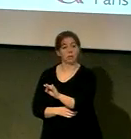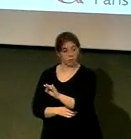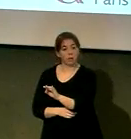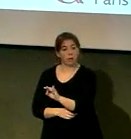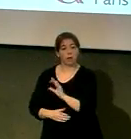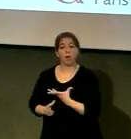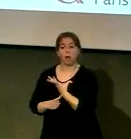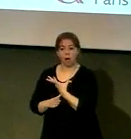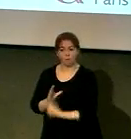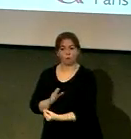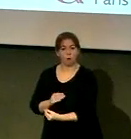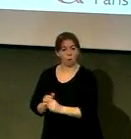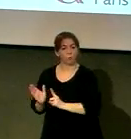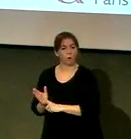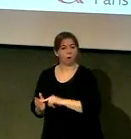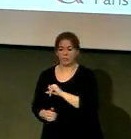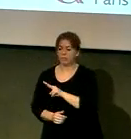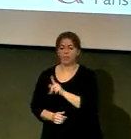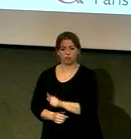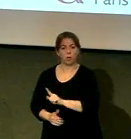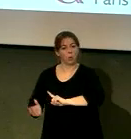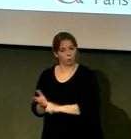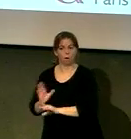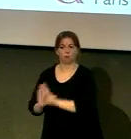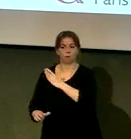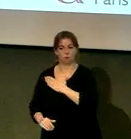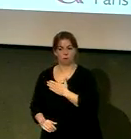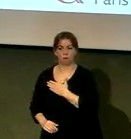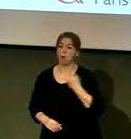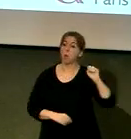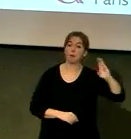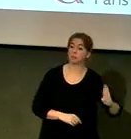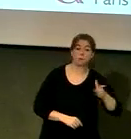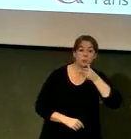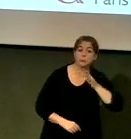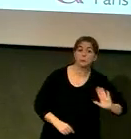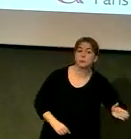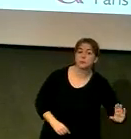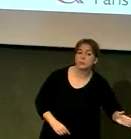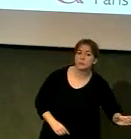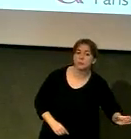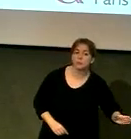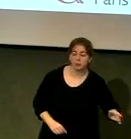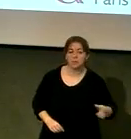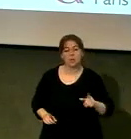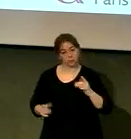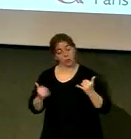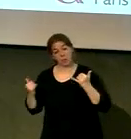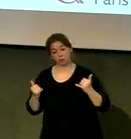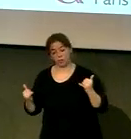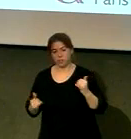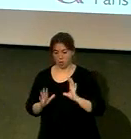peut choisir sur la IVG, chose qu'au Brésil, ce n'est pas possible. Donc, déjà, cet conflit, cette